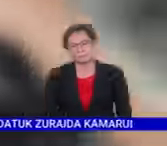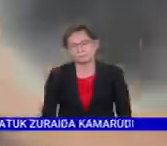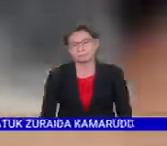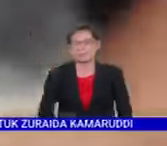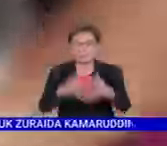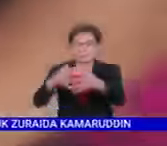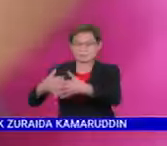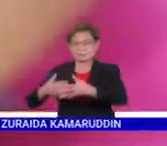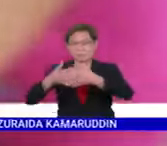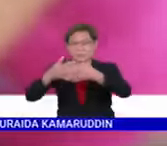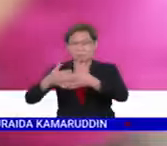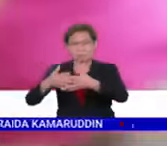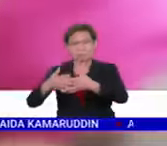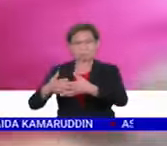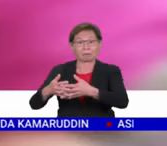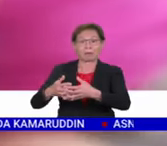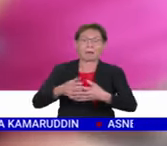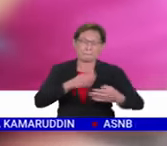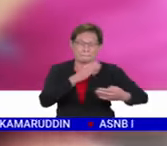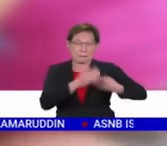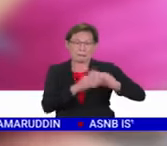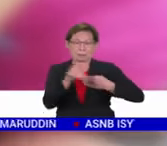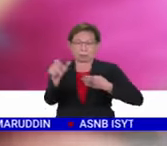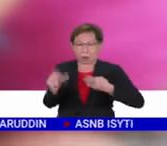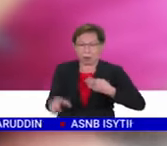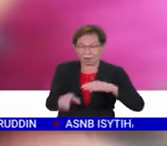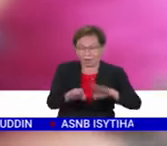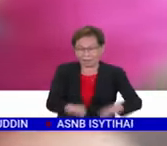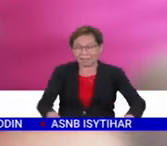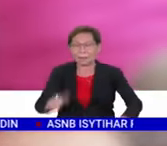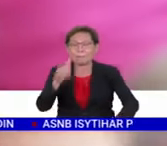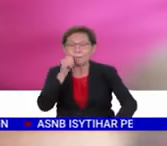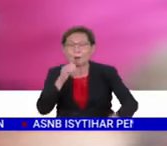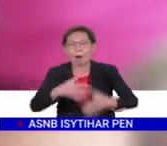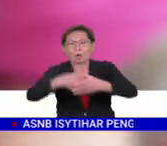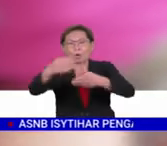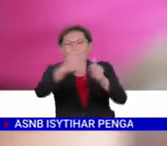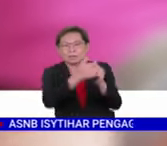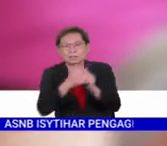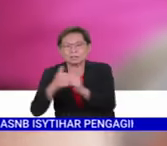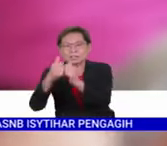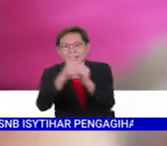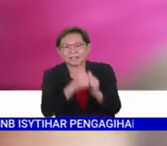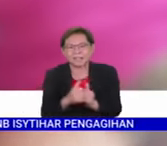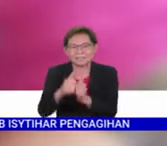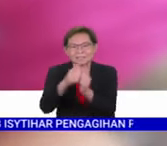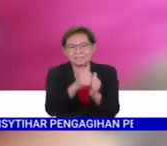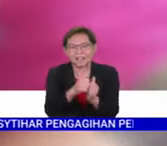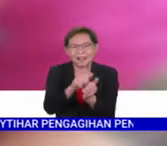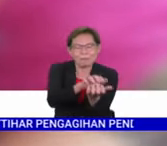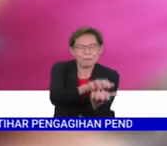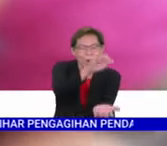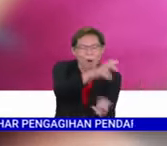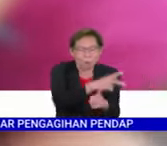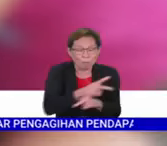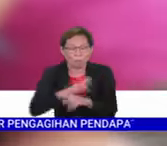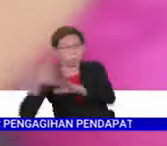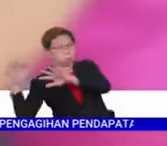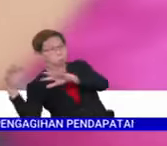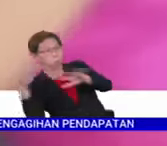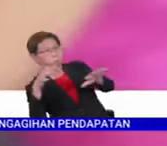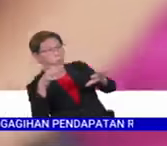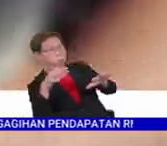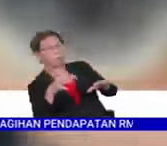Di Amerika Syarikat pula, gelagat seorang kanak-kanak perempuan keluar bersama alligator peliharaannya mencuri tumpuan